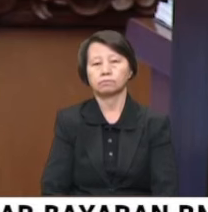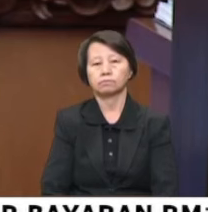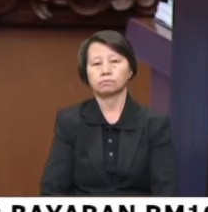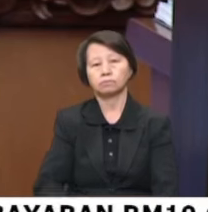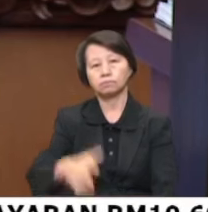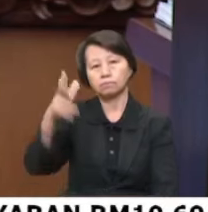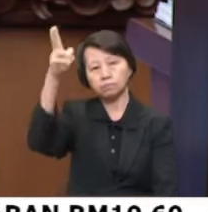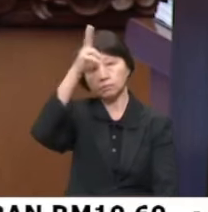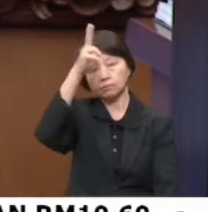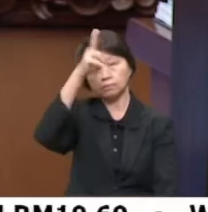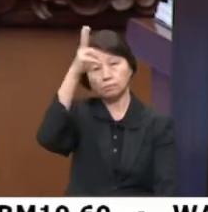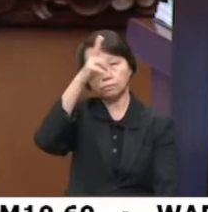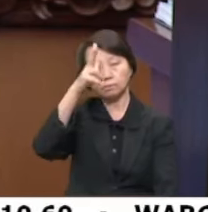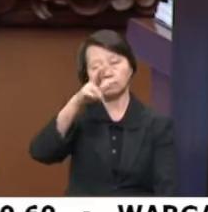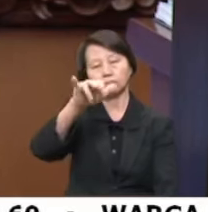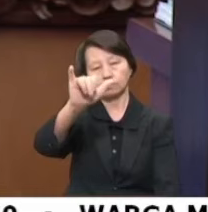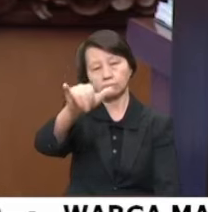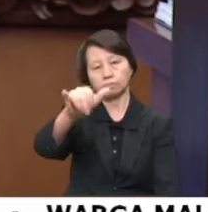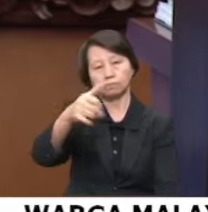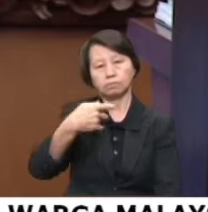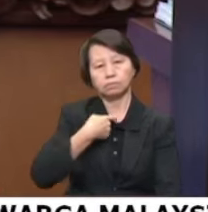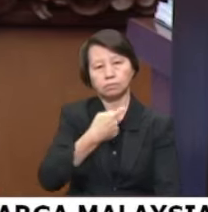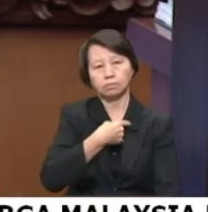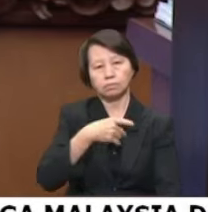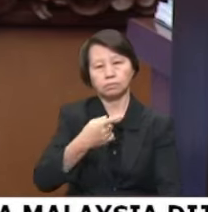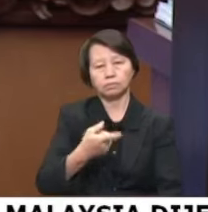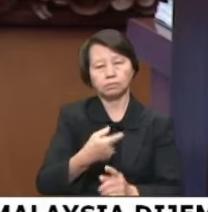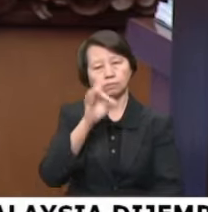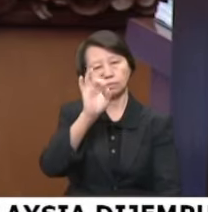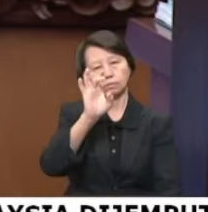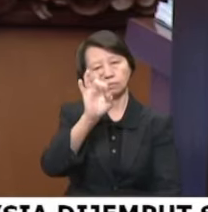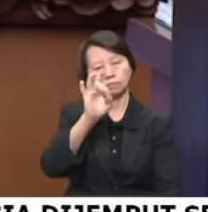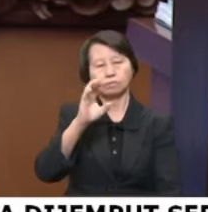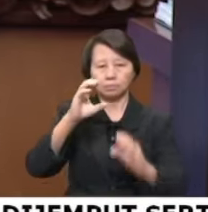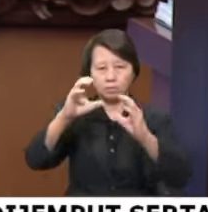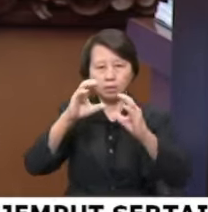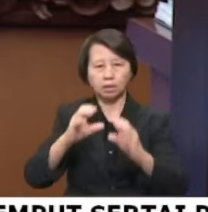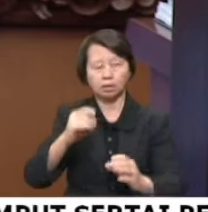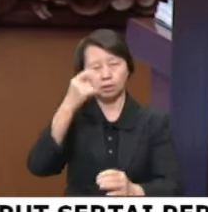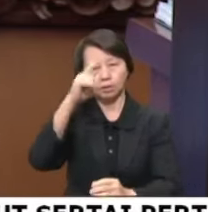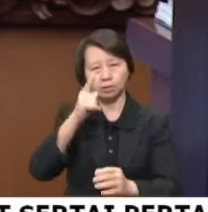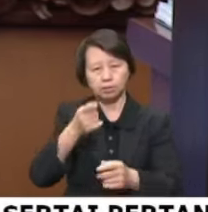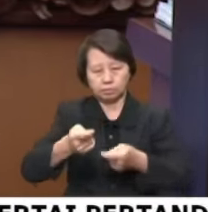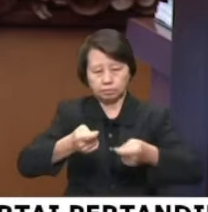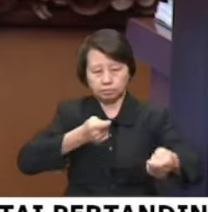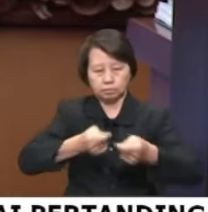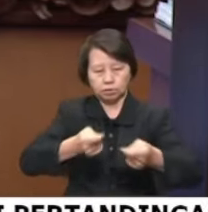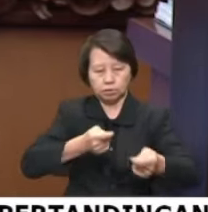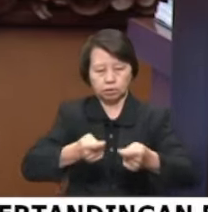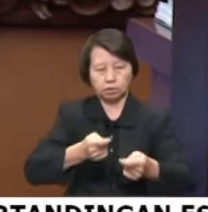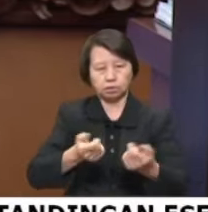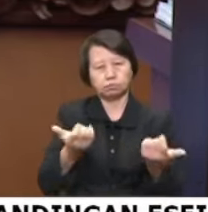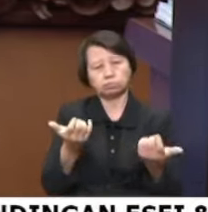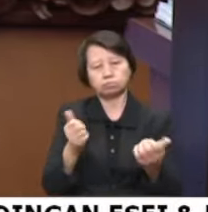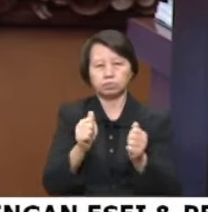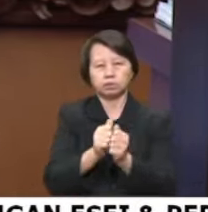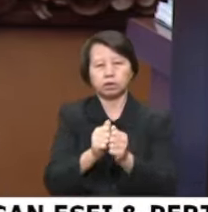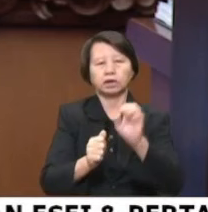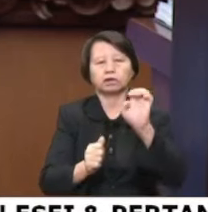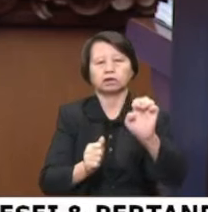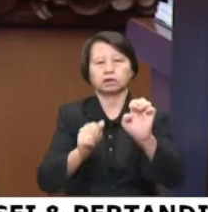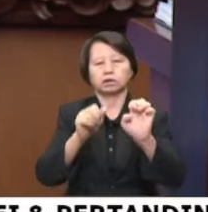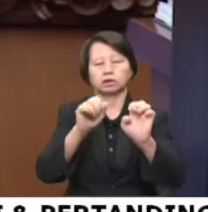Kerajaan memang kita dalam satu daripada cara untuk mengawal adalah melalui